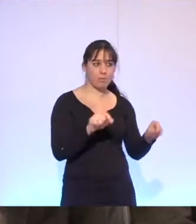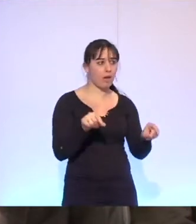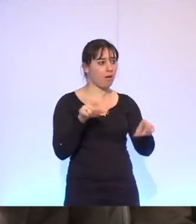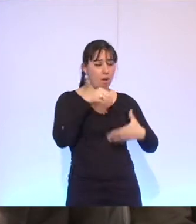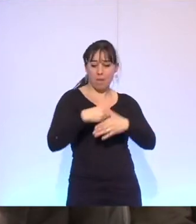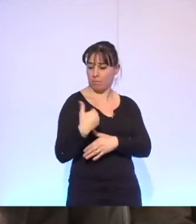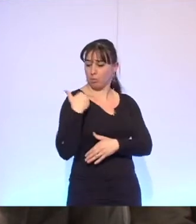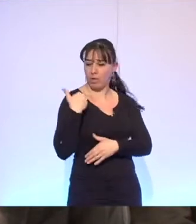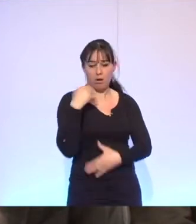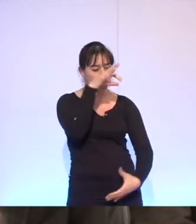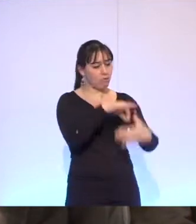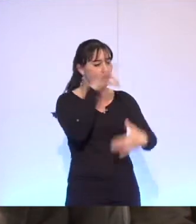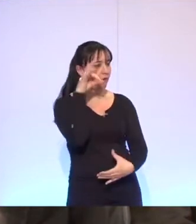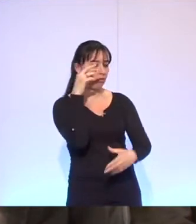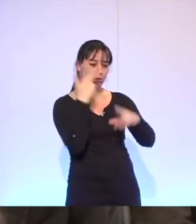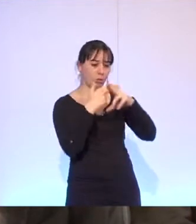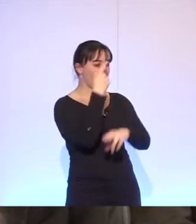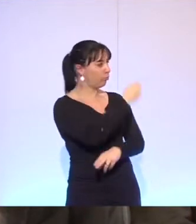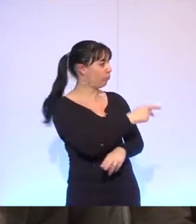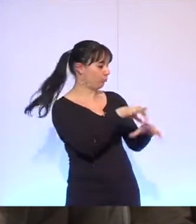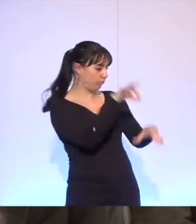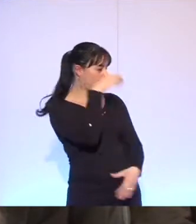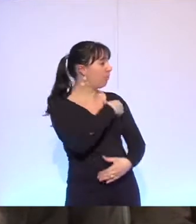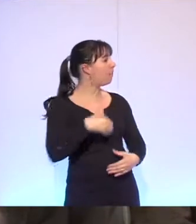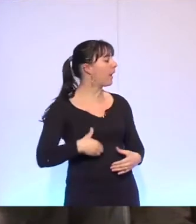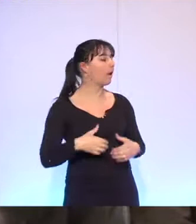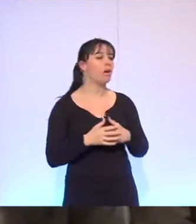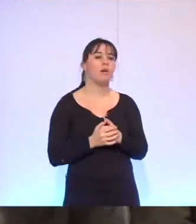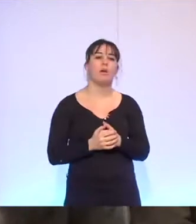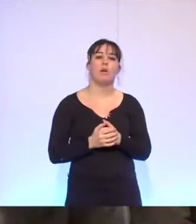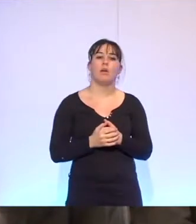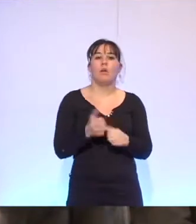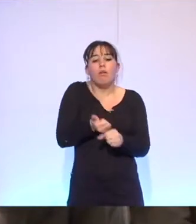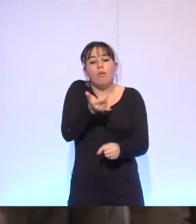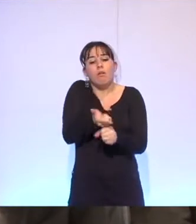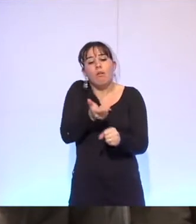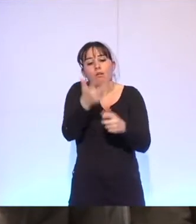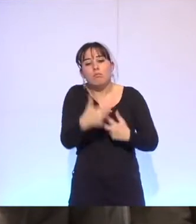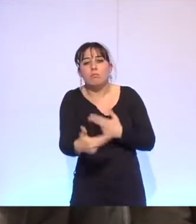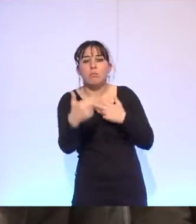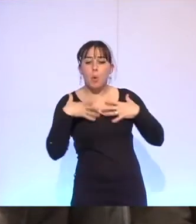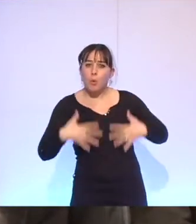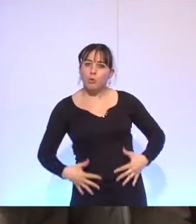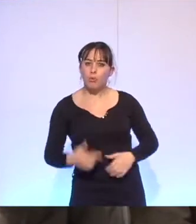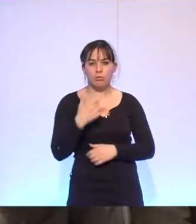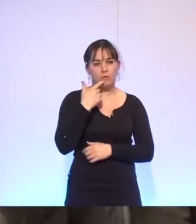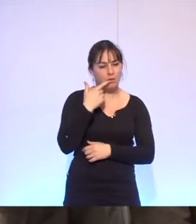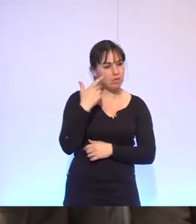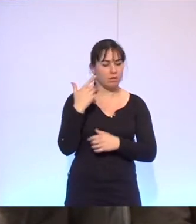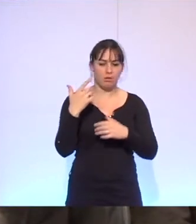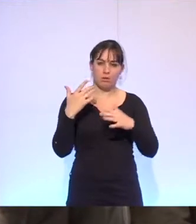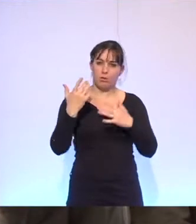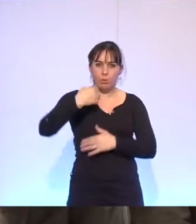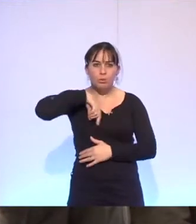soir, votre désignation. Notre attitude durant les années à venir sera dictée par la volonté qui est la nôtre de ne